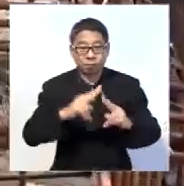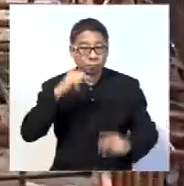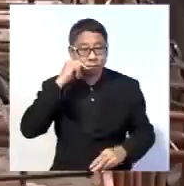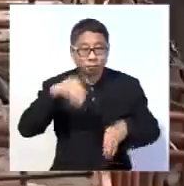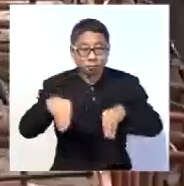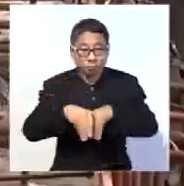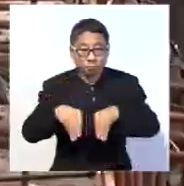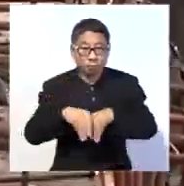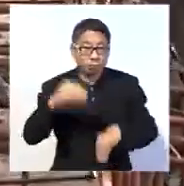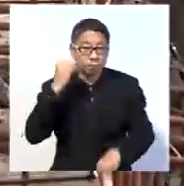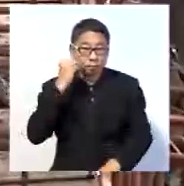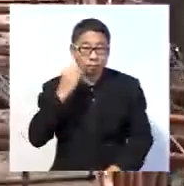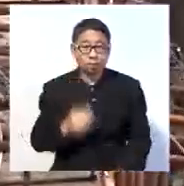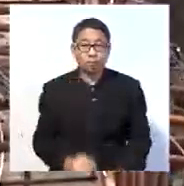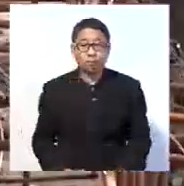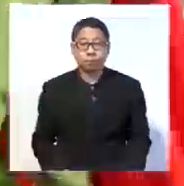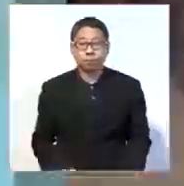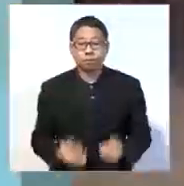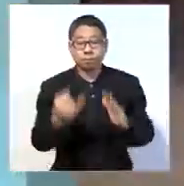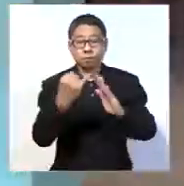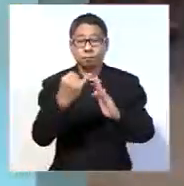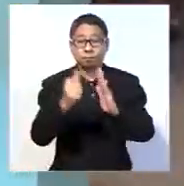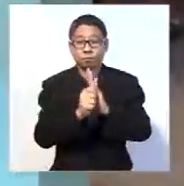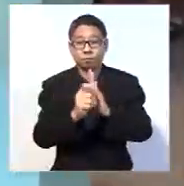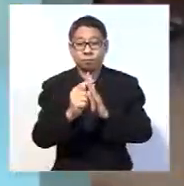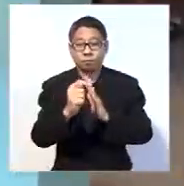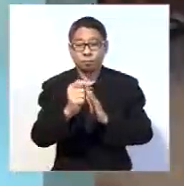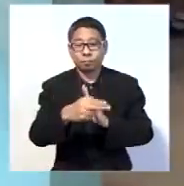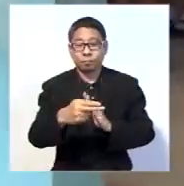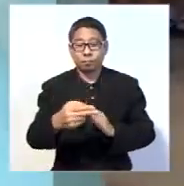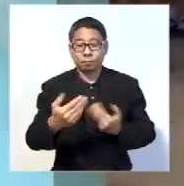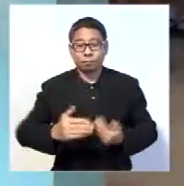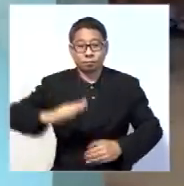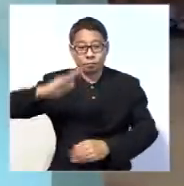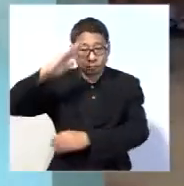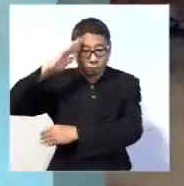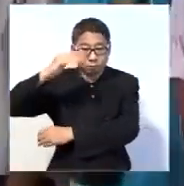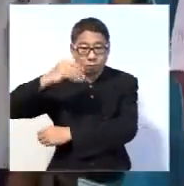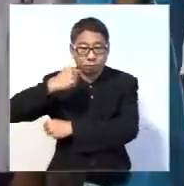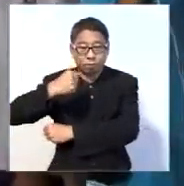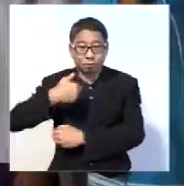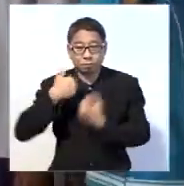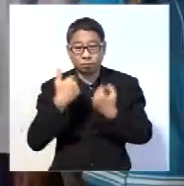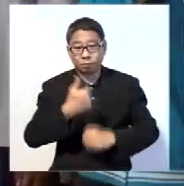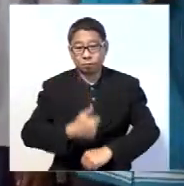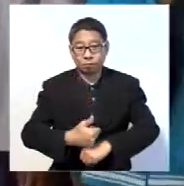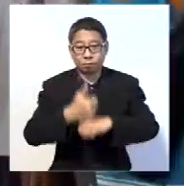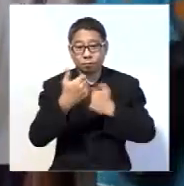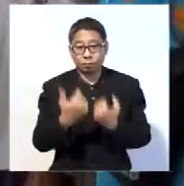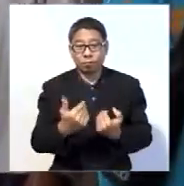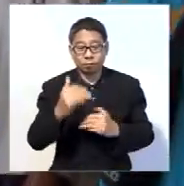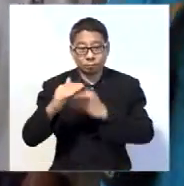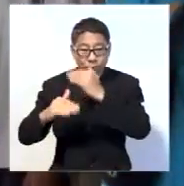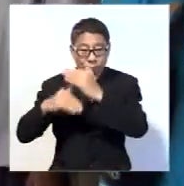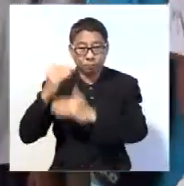านใกล้บ้านท่านได้ค่ะส่วนที่จังหวัดอุทัยธานีนะคะพันเอกอนุมาตพินิจชอบผู้บังคับหน่วยพั